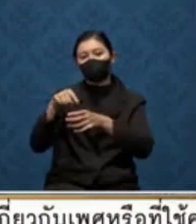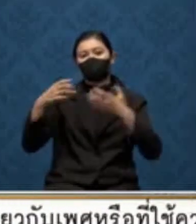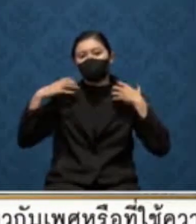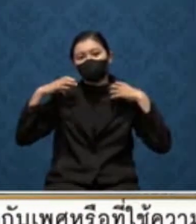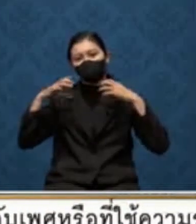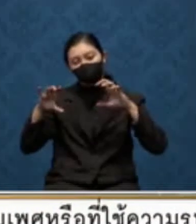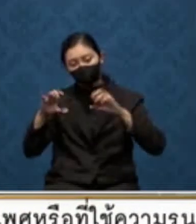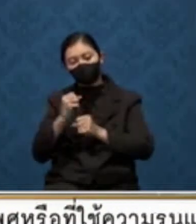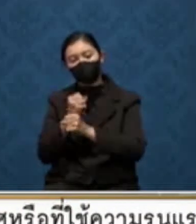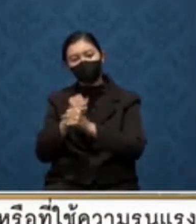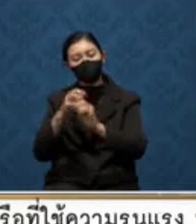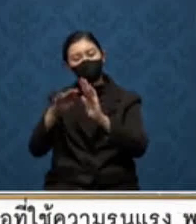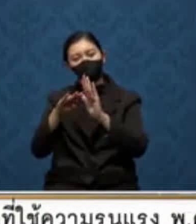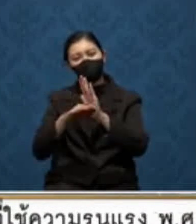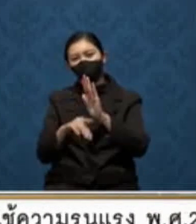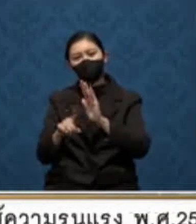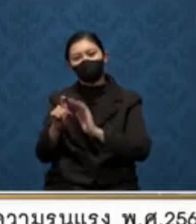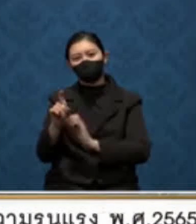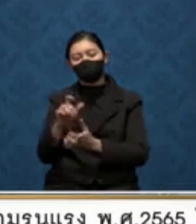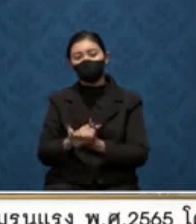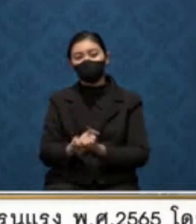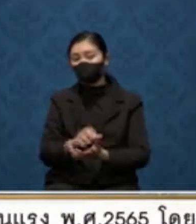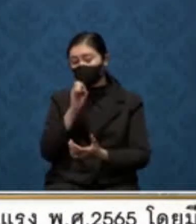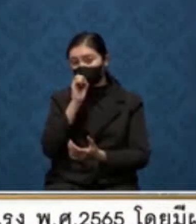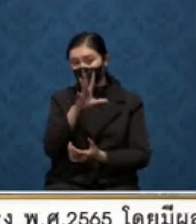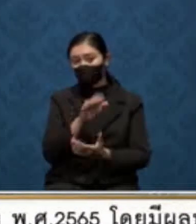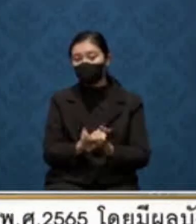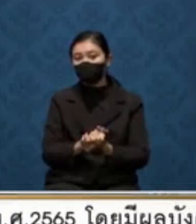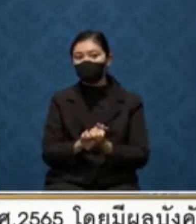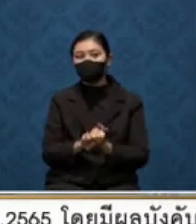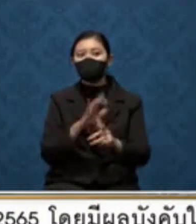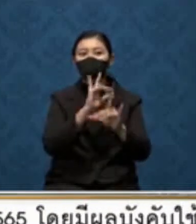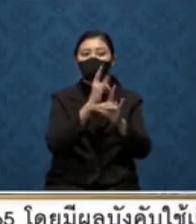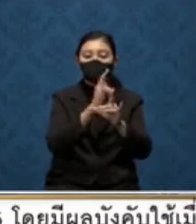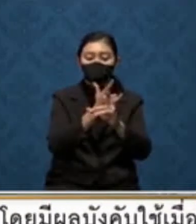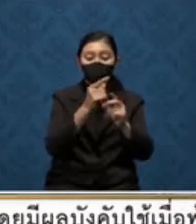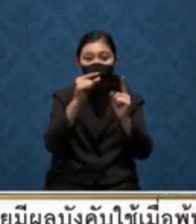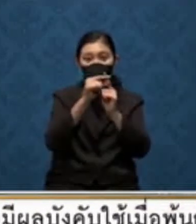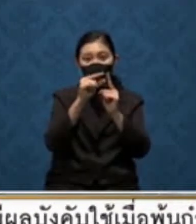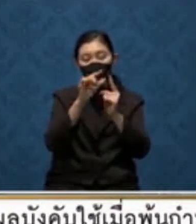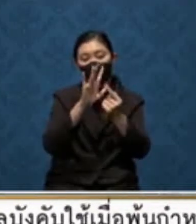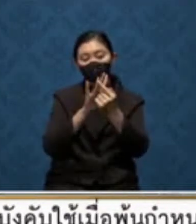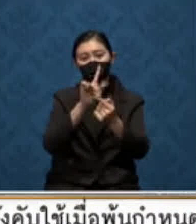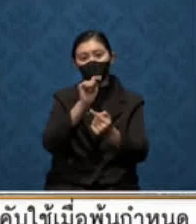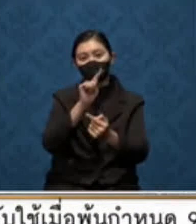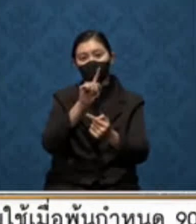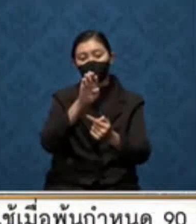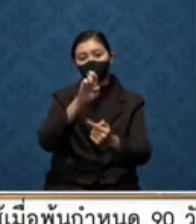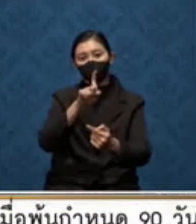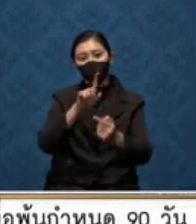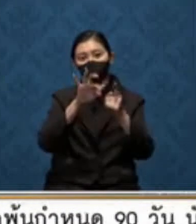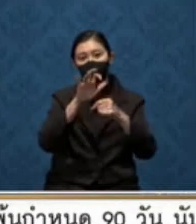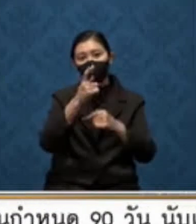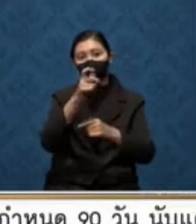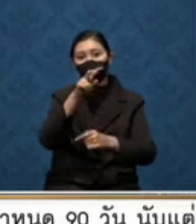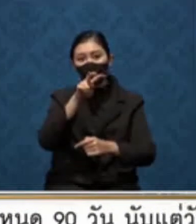บารฐใหนอcurrent3 บอกวากกลว ribsอน ผมวท เถือนไมใช่เราครัเป็นกouldหมายถืนเป็กระบวนการในการใช้กฎหมายให้ดอุปรศของเจ้าน็ที่เข